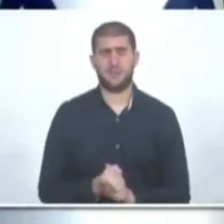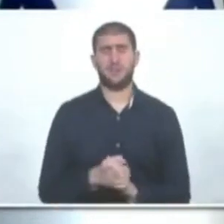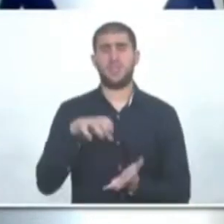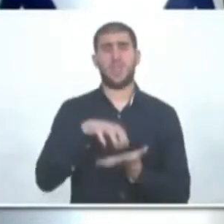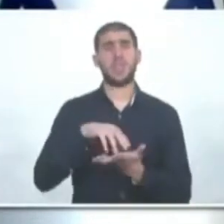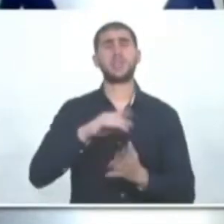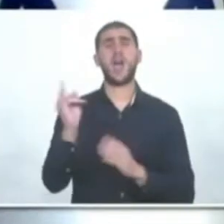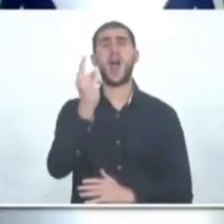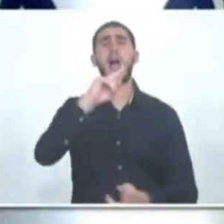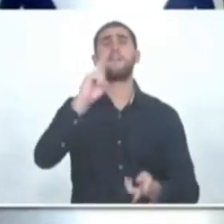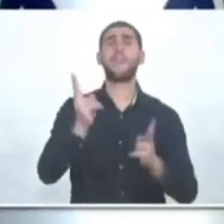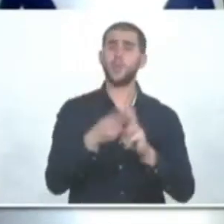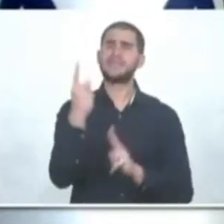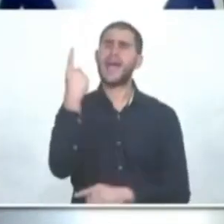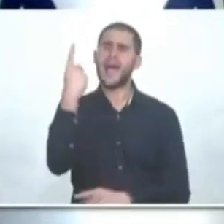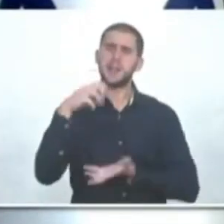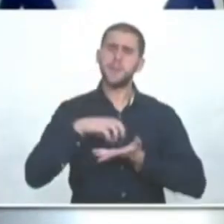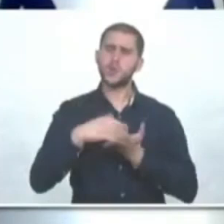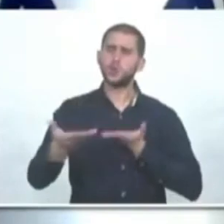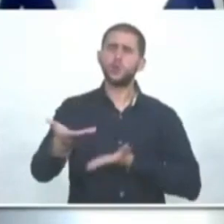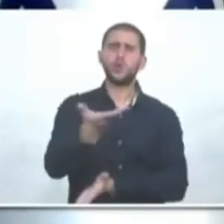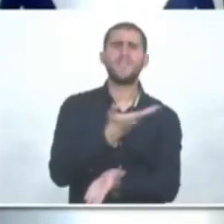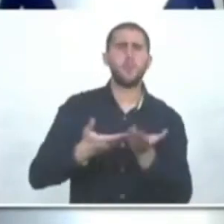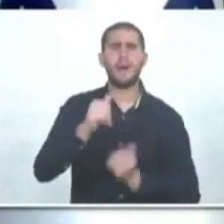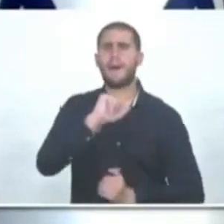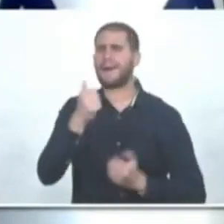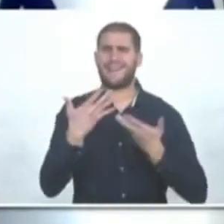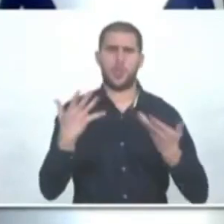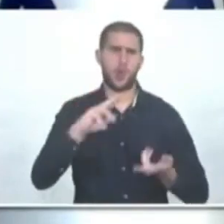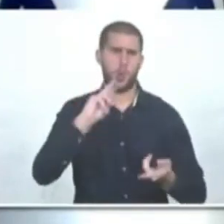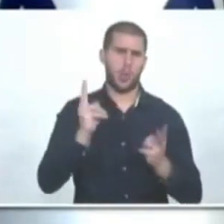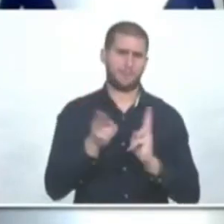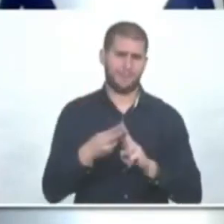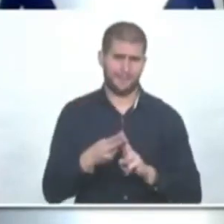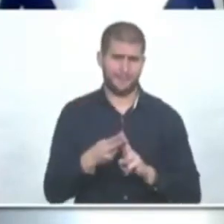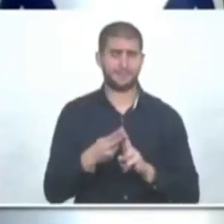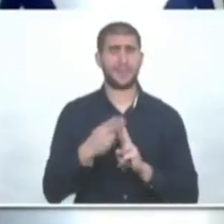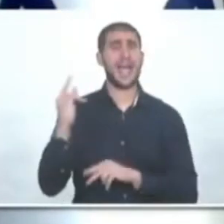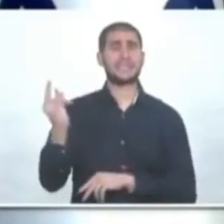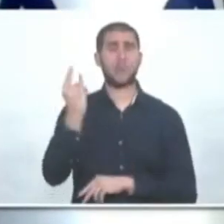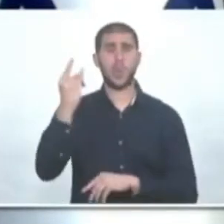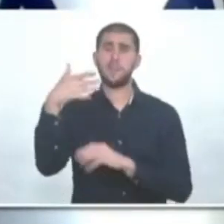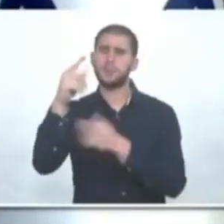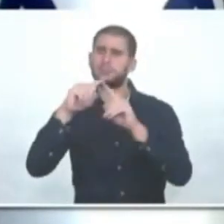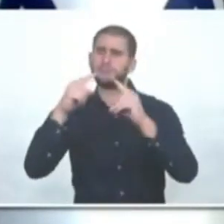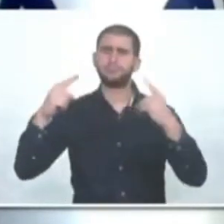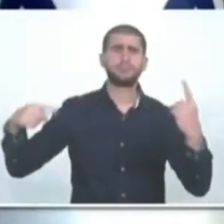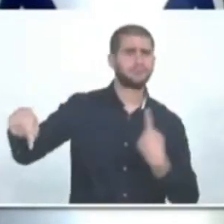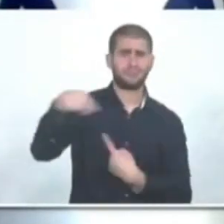תחנת החלל הבינלאומית היא אחד ממוקדי שיתוף הפעולה הגדולים בעולם. אסטרונאוטים ממדינות